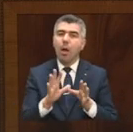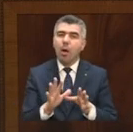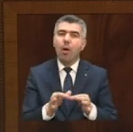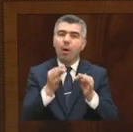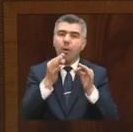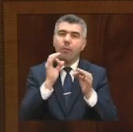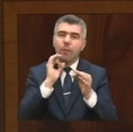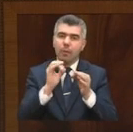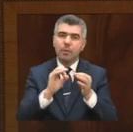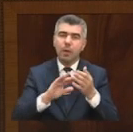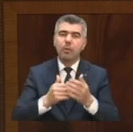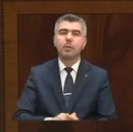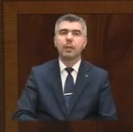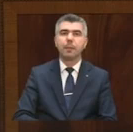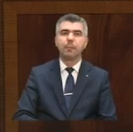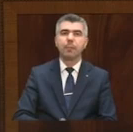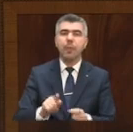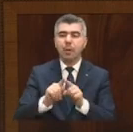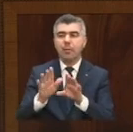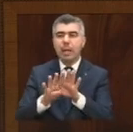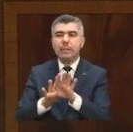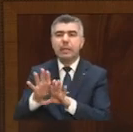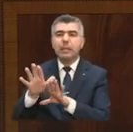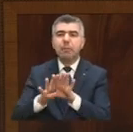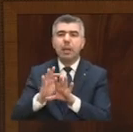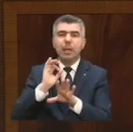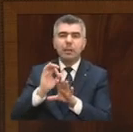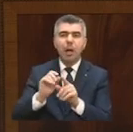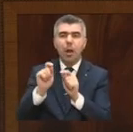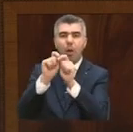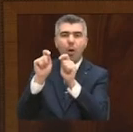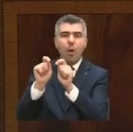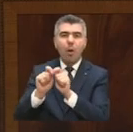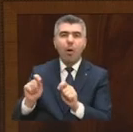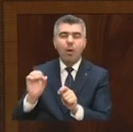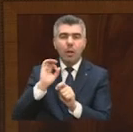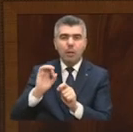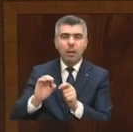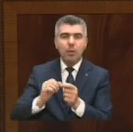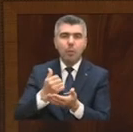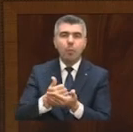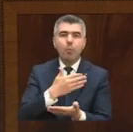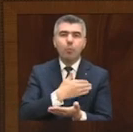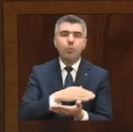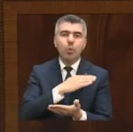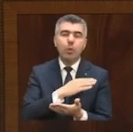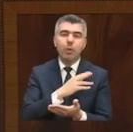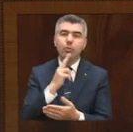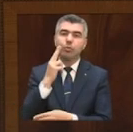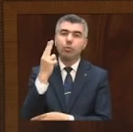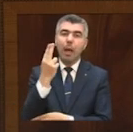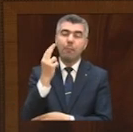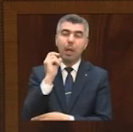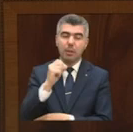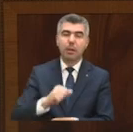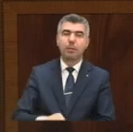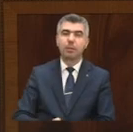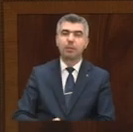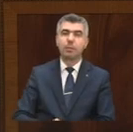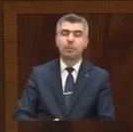والانتقال منطق تدبير المشترك الى الاستقلاليه الفعاله والمسؤوله للجامعه مع ارساء